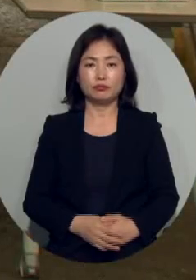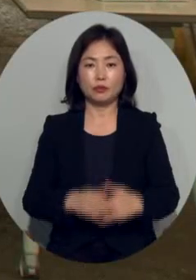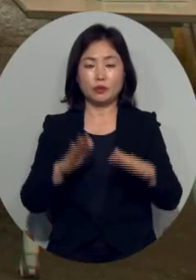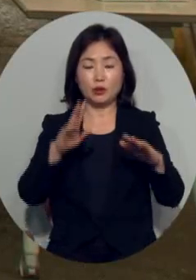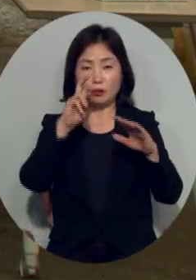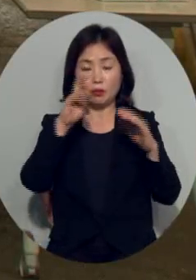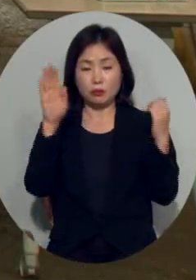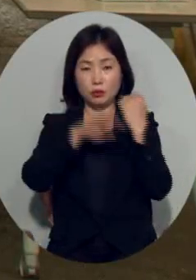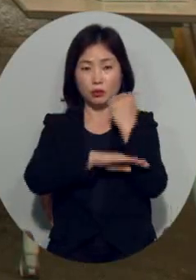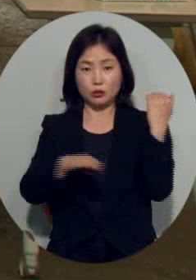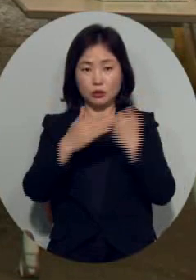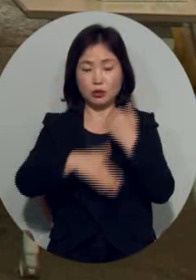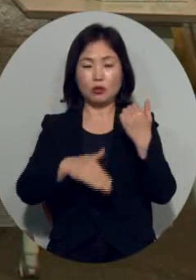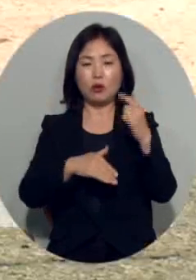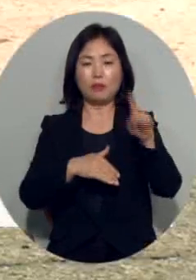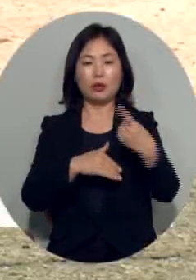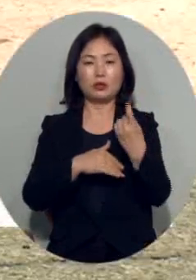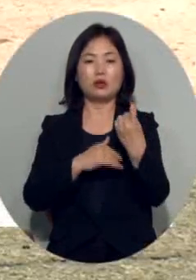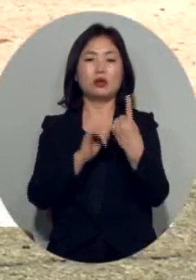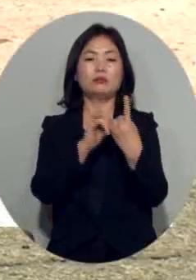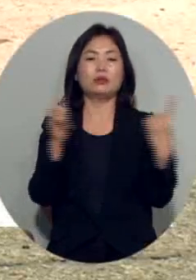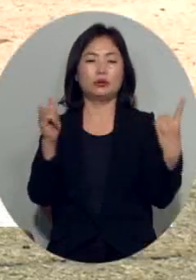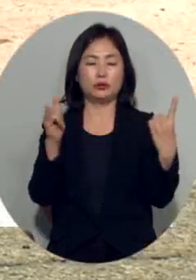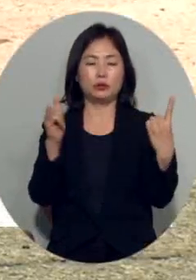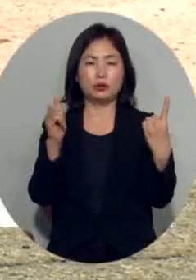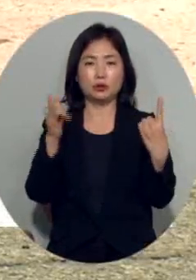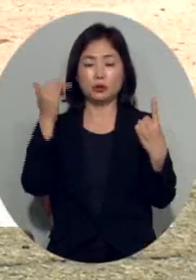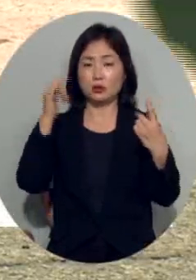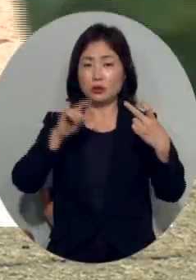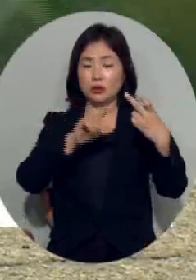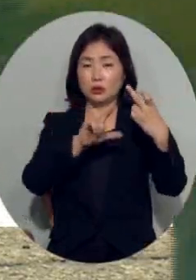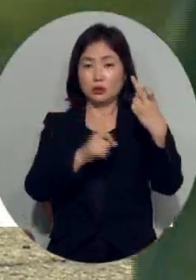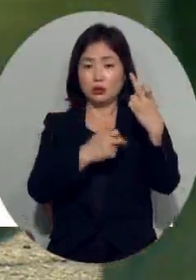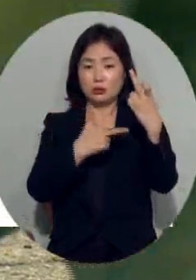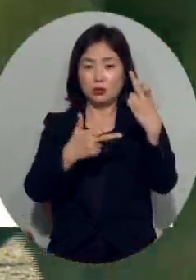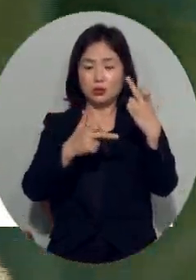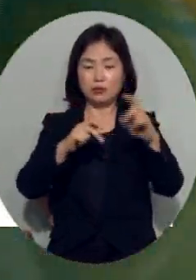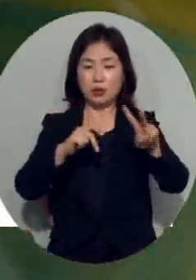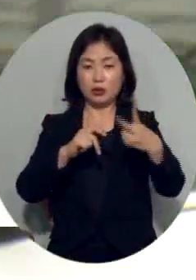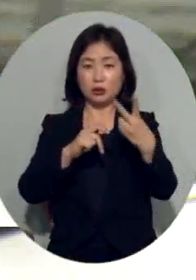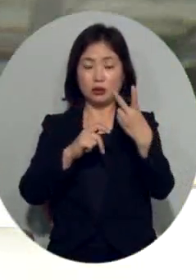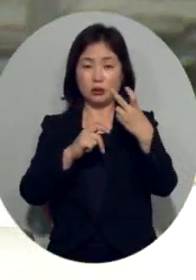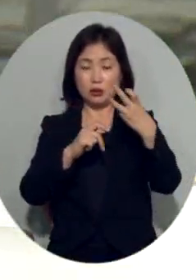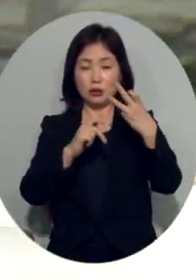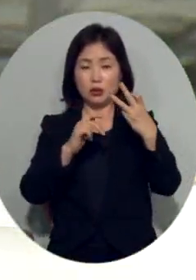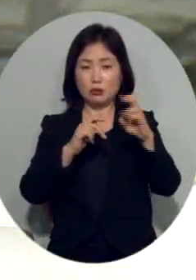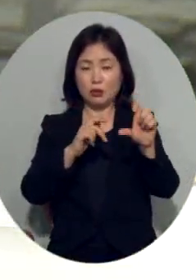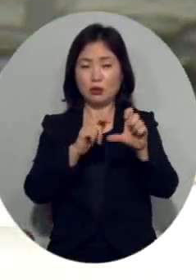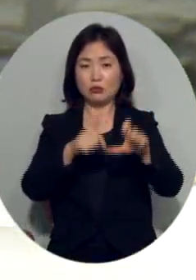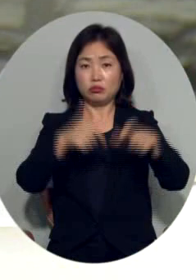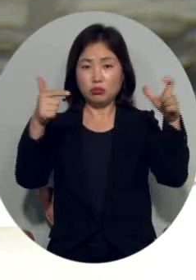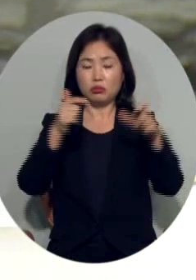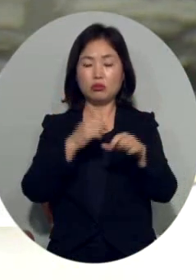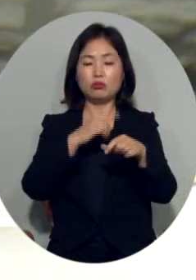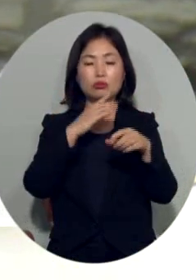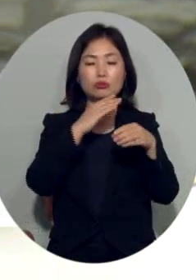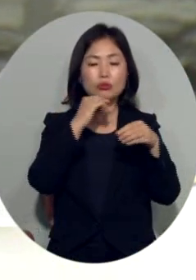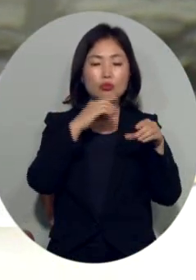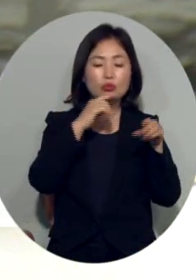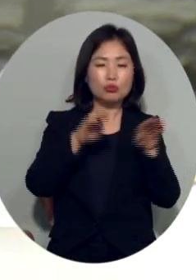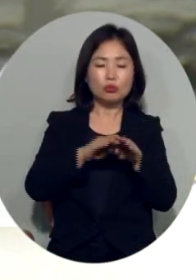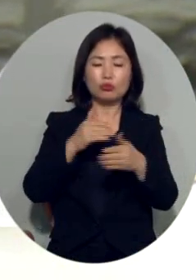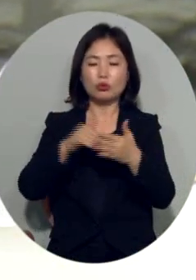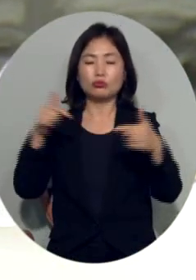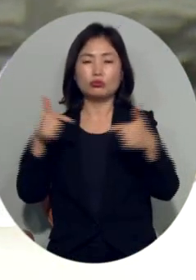오늘 0시 기준 대구의 신규 확진자는 111명입니다. 지난 17일 215명까지 늘었다가 주말 휴일을 거치며 줄긴